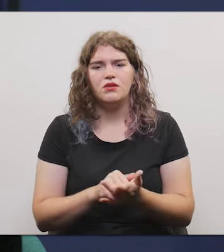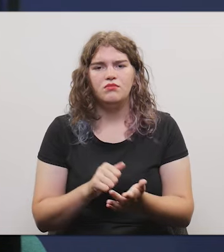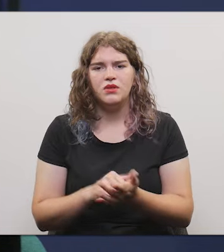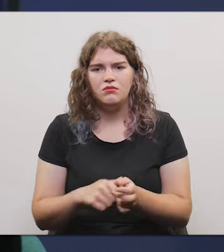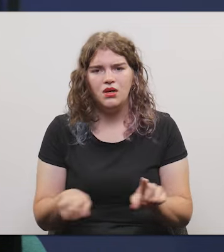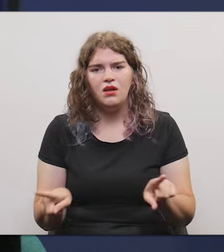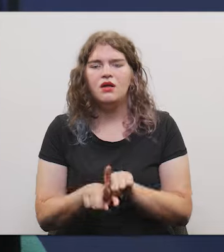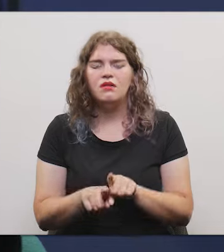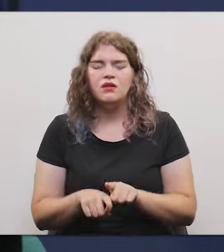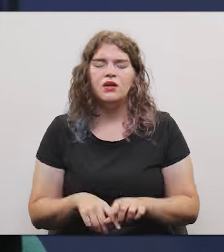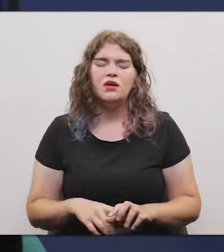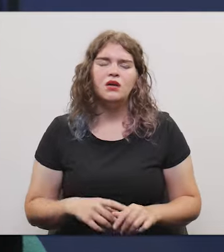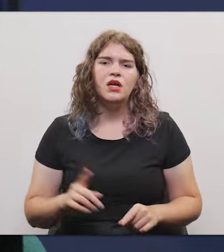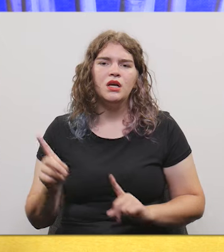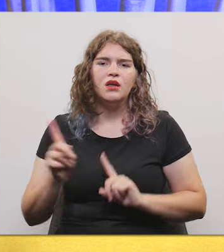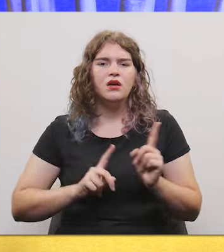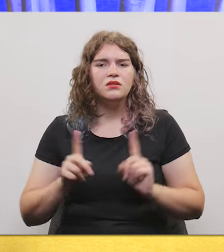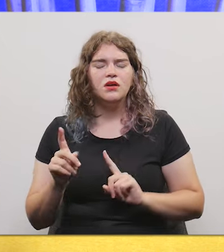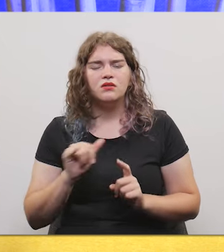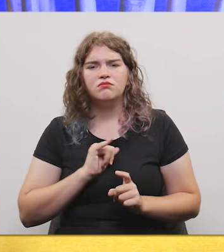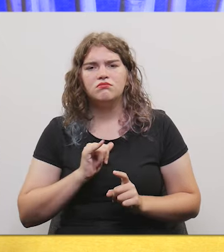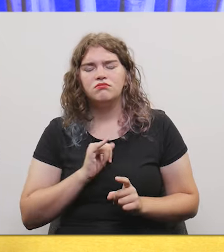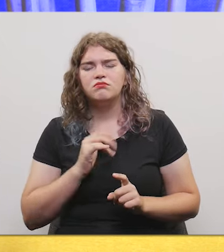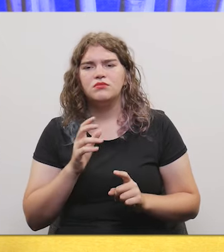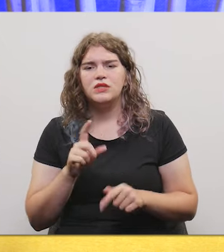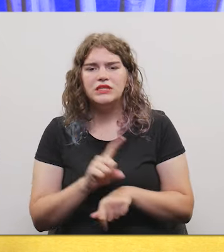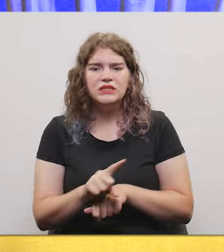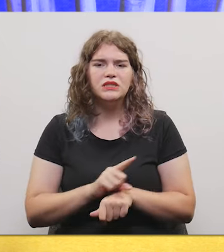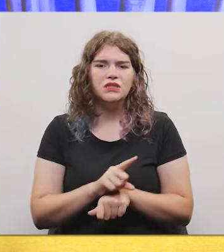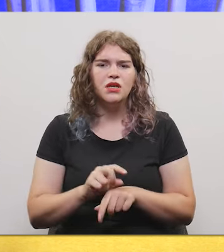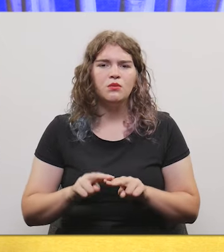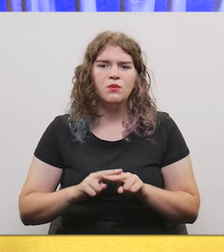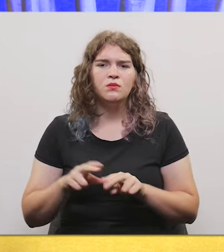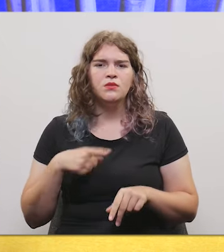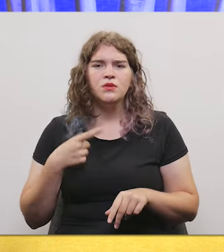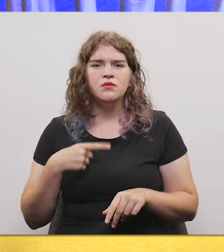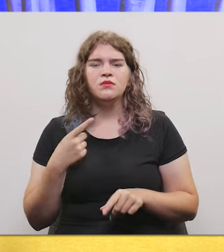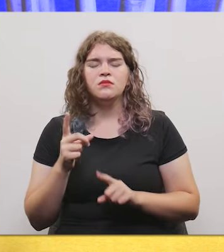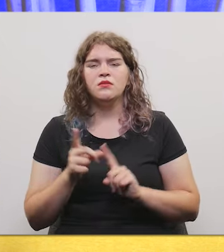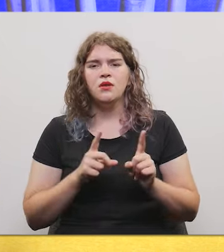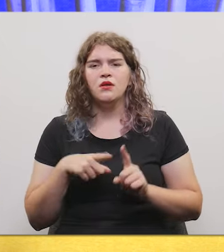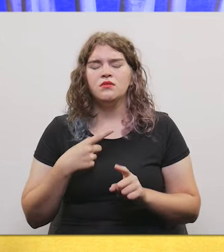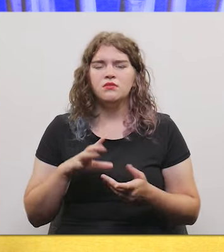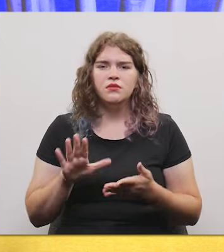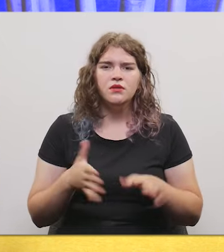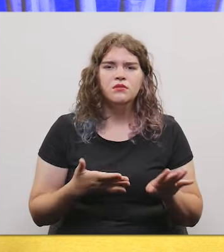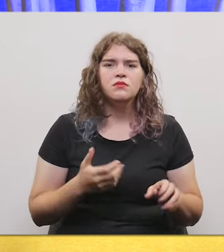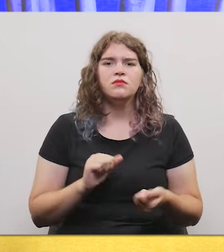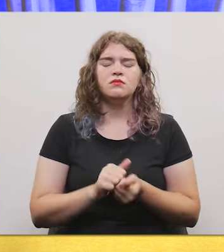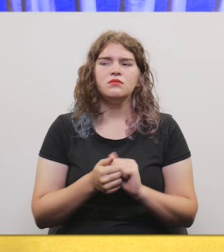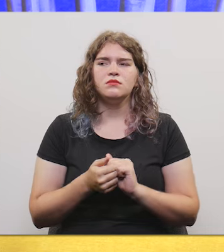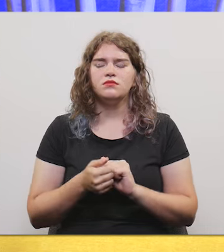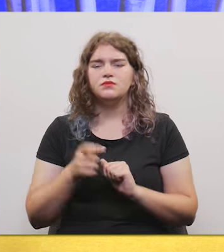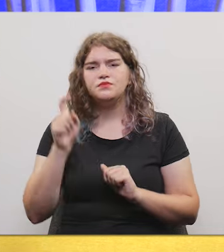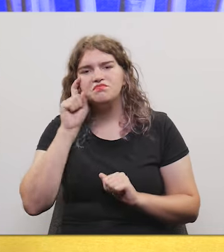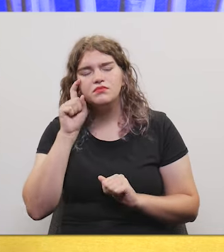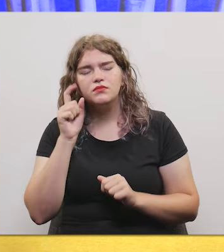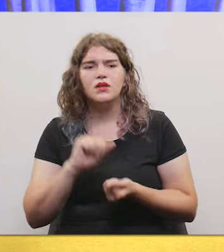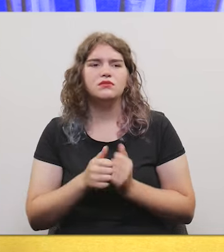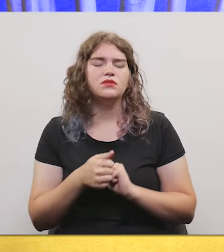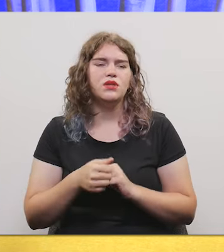El. Și indiferent de perioada în care suntem, fie că suntem la